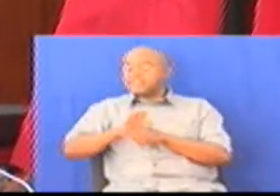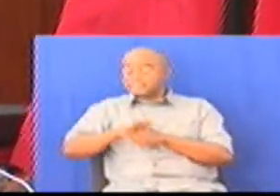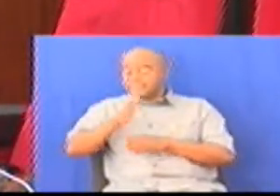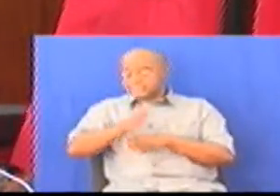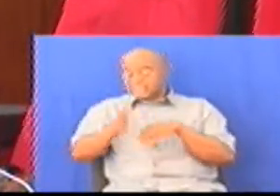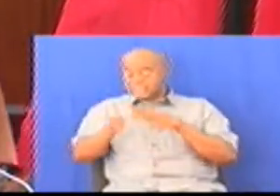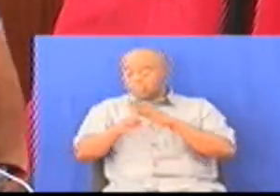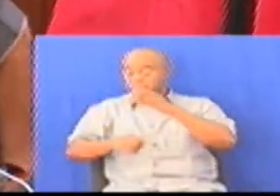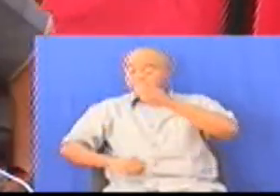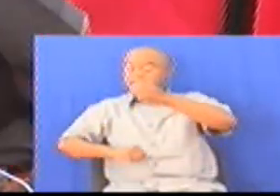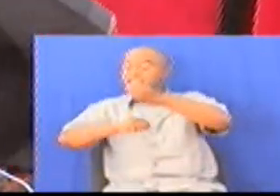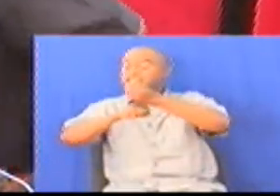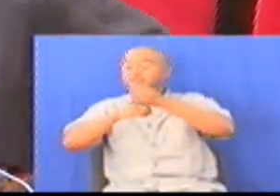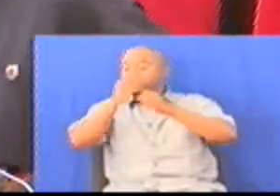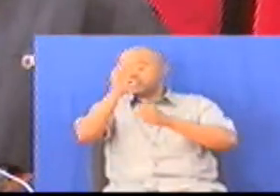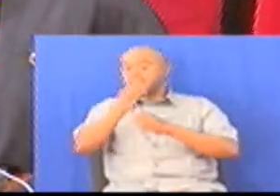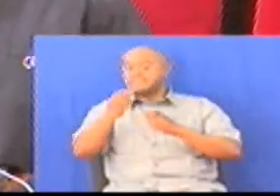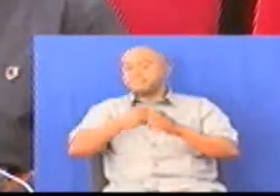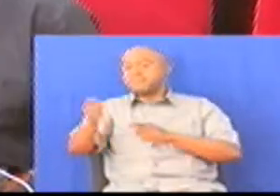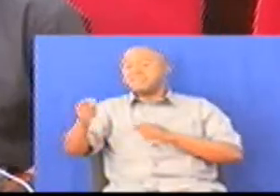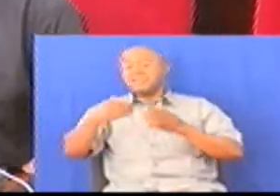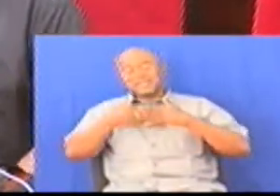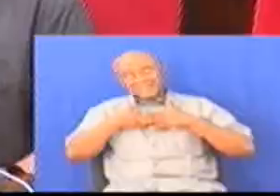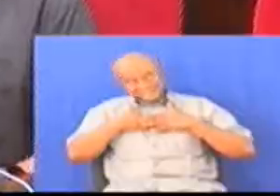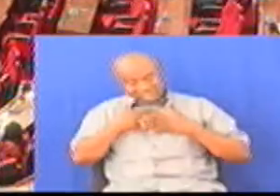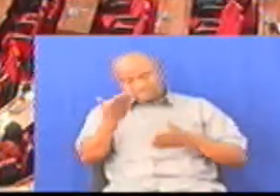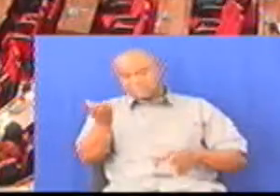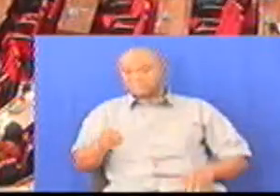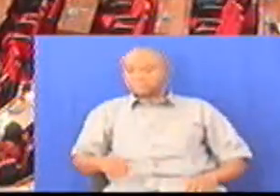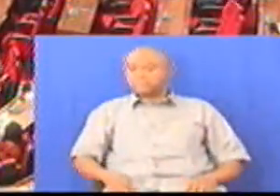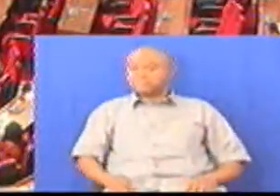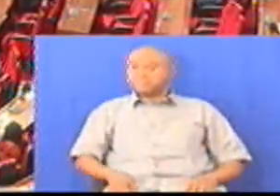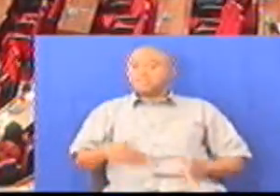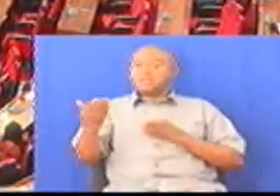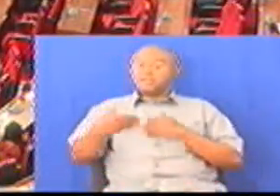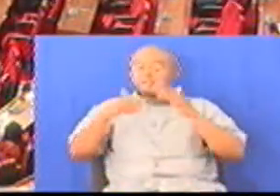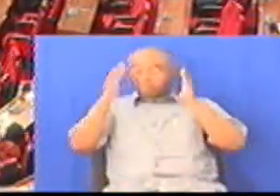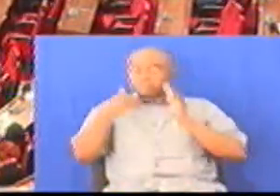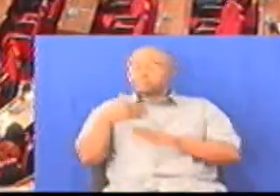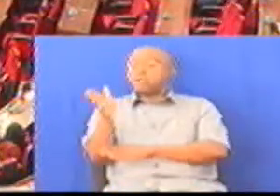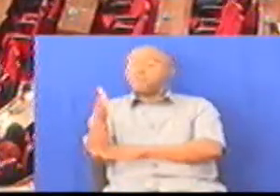asilimia 100. Asante sana Mheshimiwa Jitson. Nishakutaja Mheshimiwa Balozi.